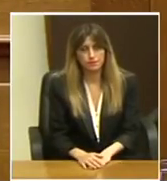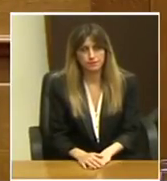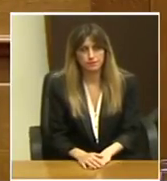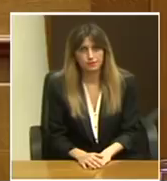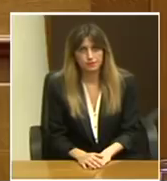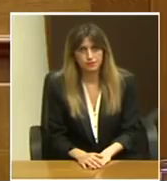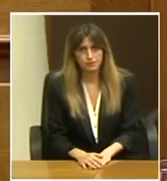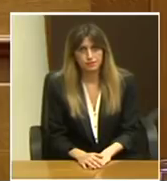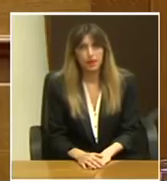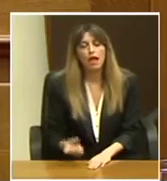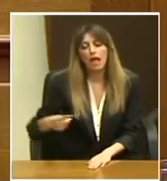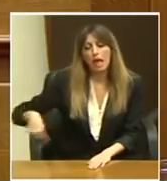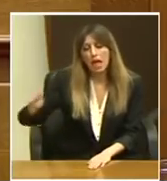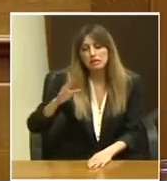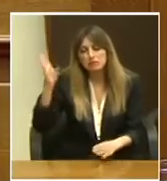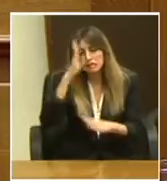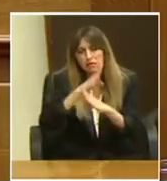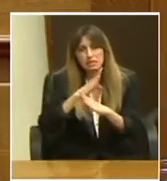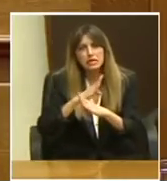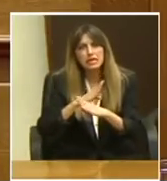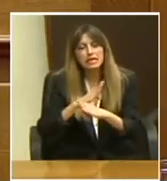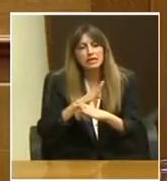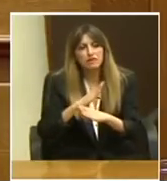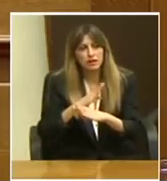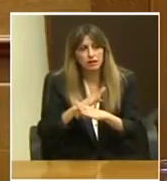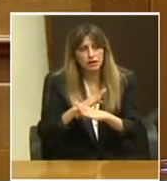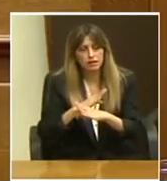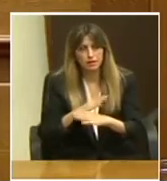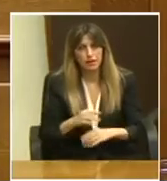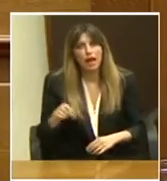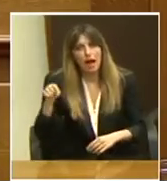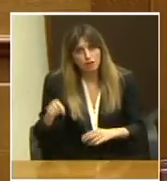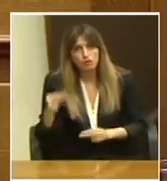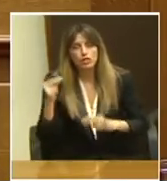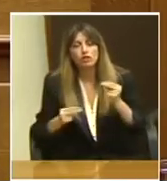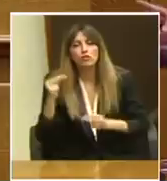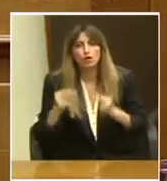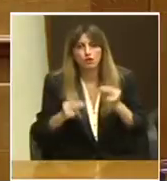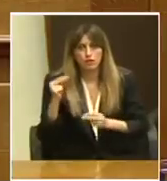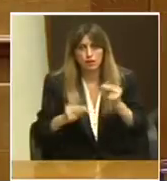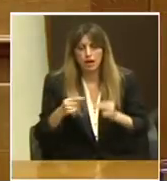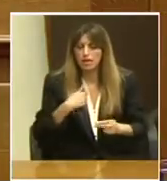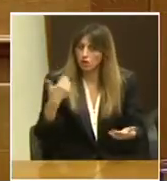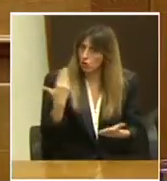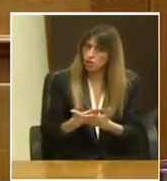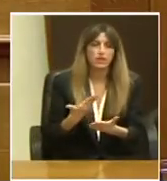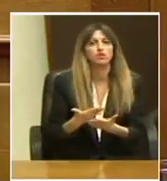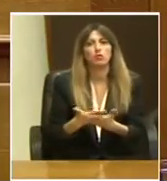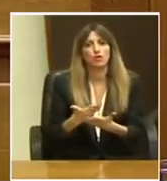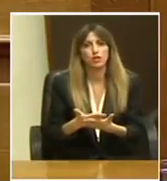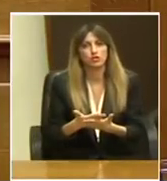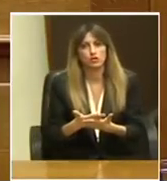Το κρύβετε και θέλετε να μας ταχώνετε. Αυτό είναι το ζήτημα. Και θα σας το αποδείξω γιατί θέλετε.